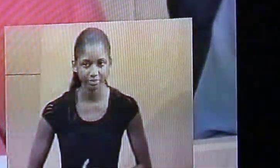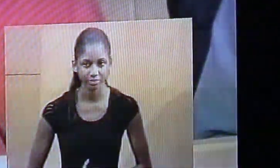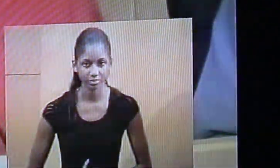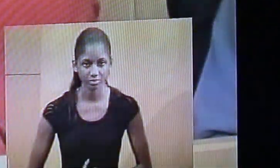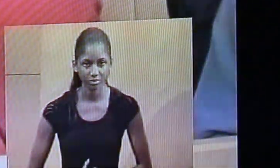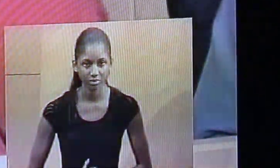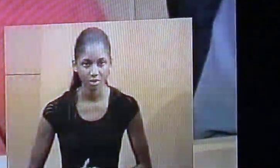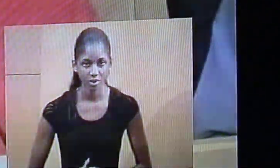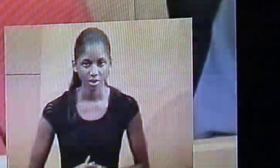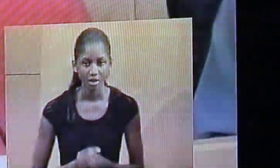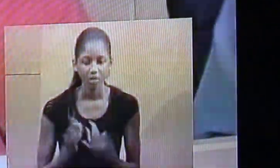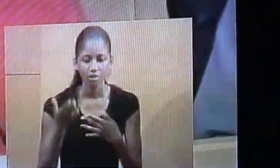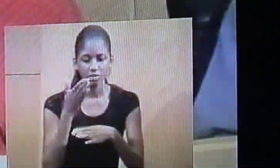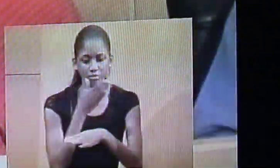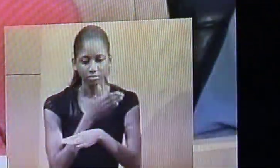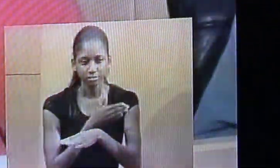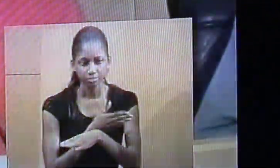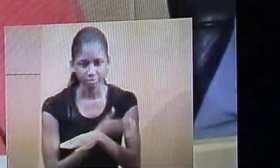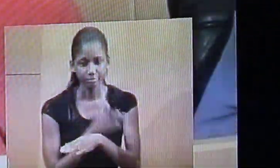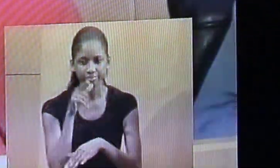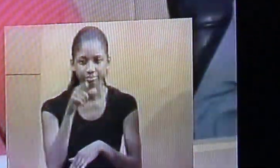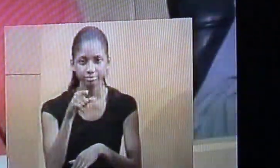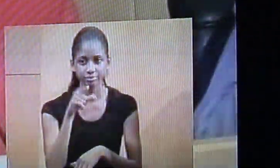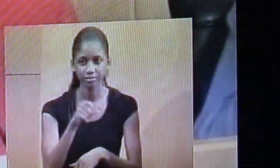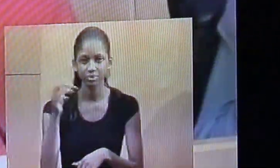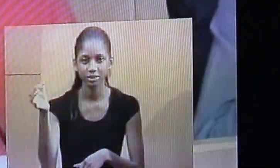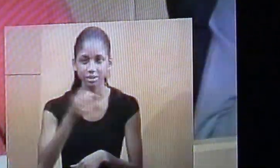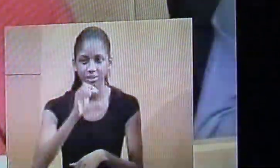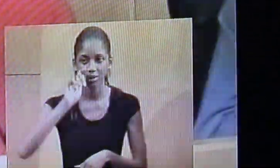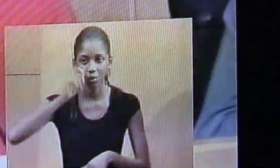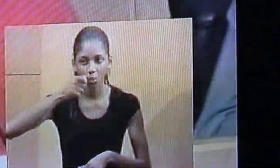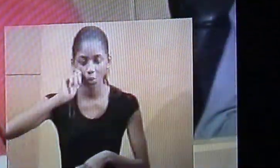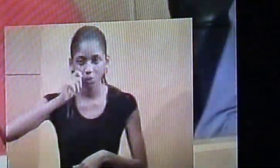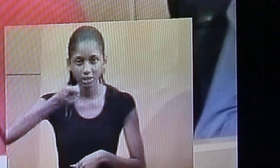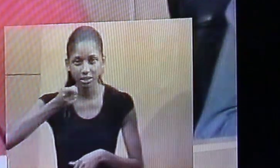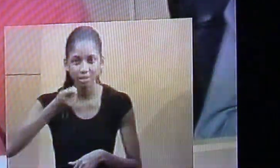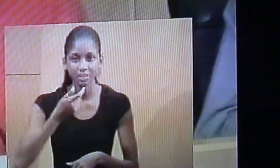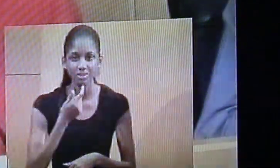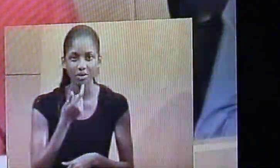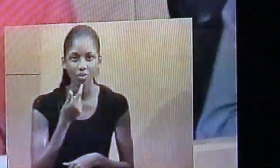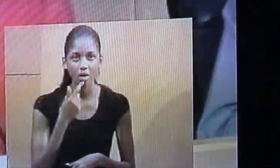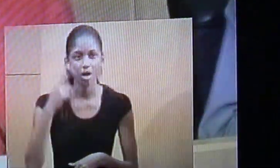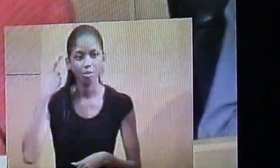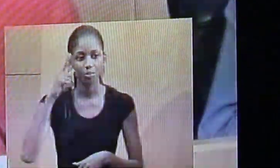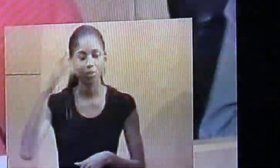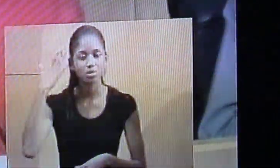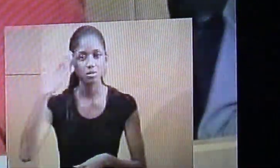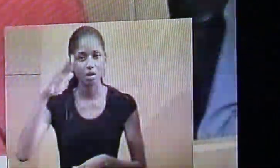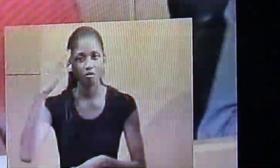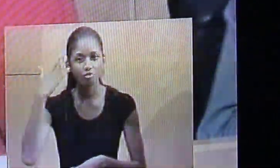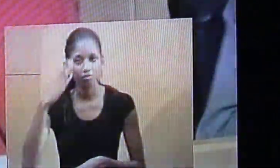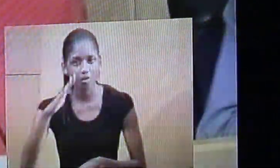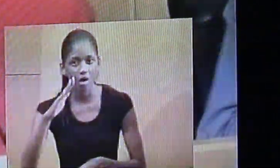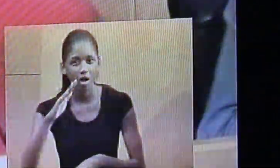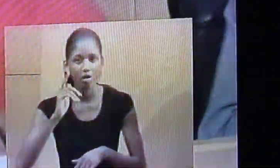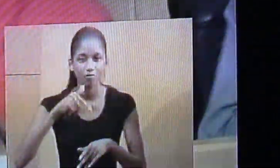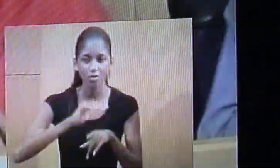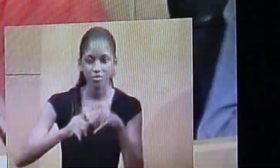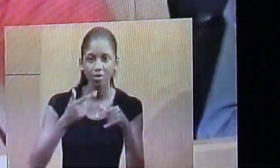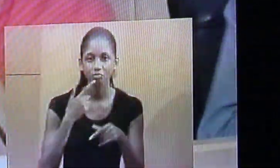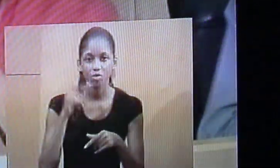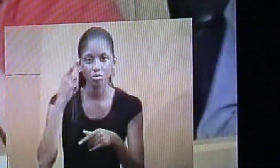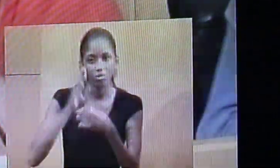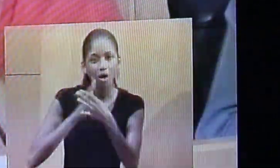en préambule, vous avez dit que l'audit, c'était pour savoir ce qu'il fallait faire pour